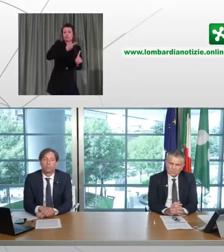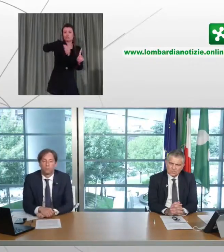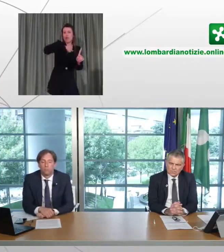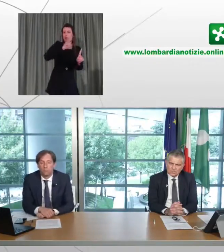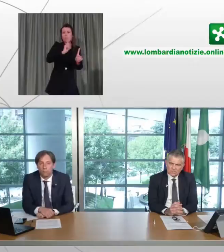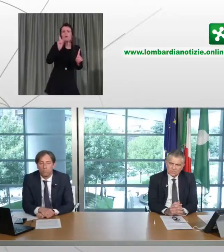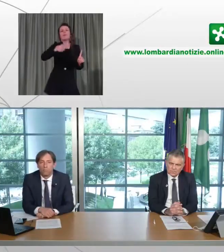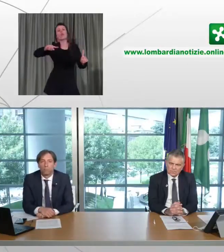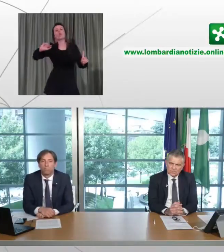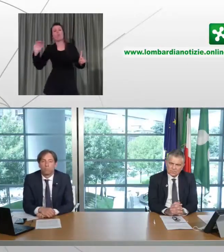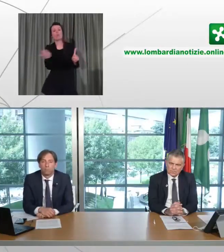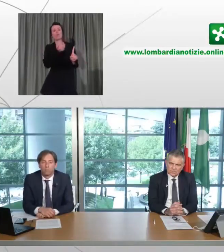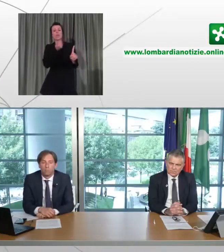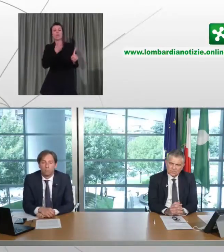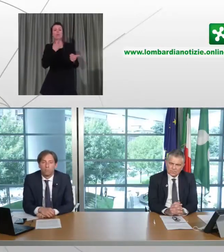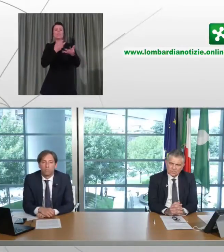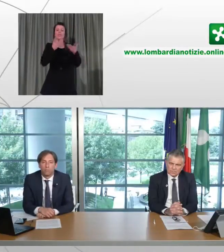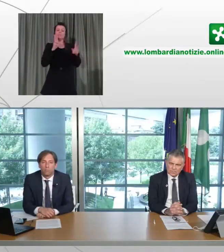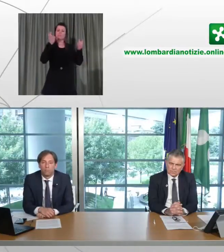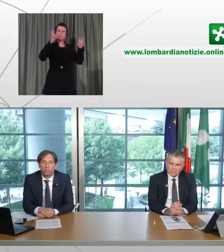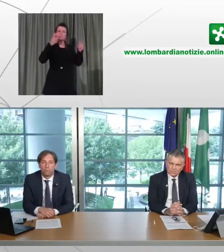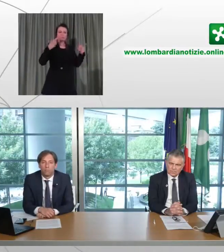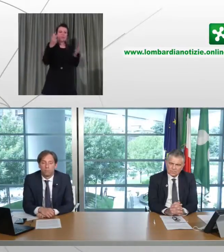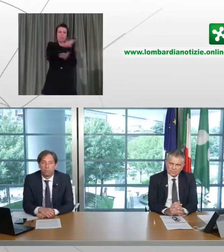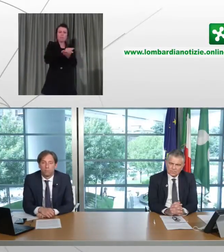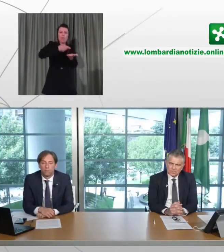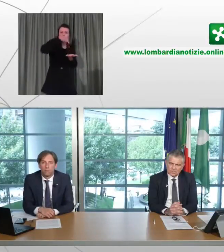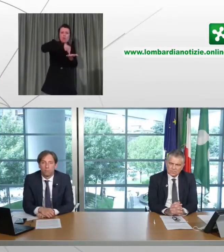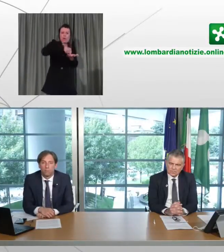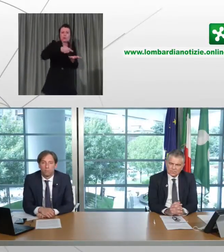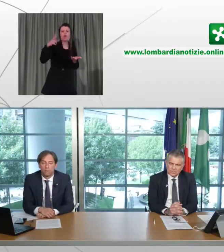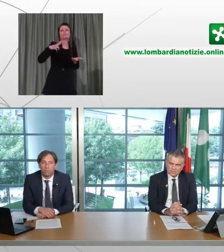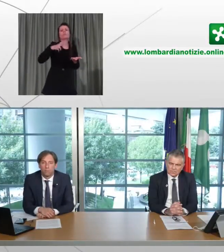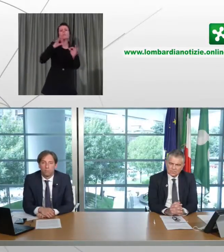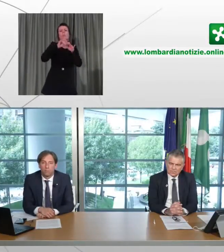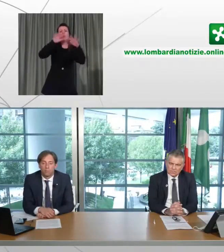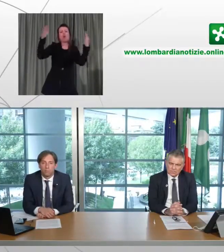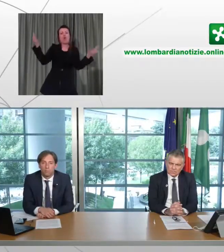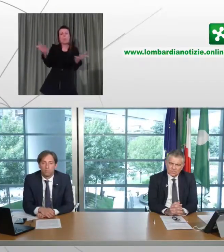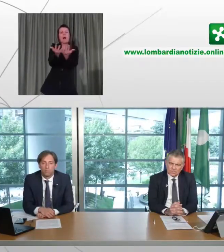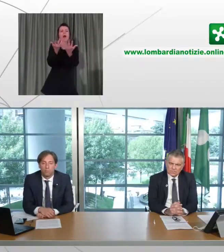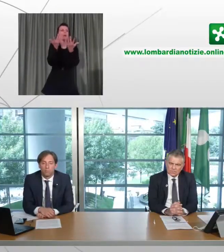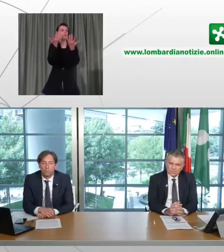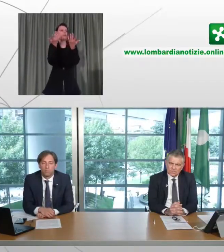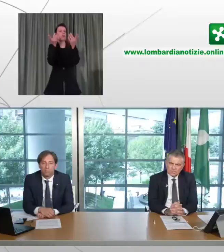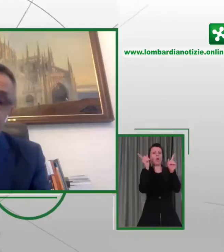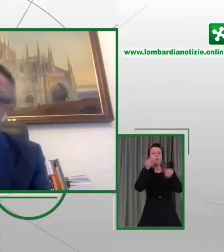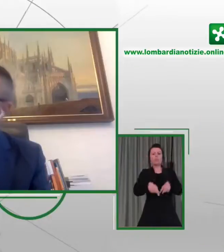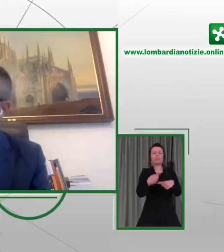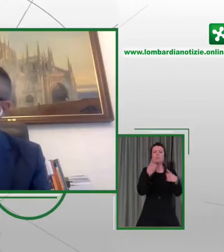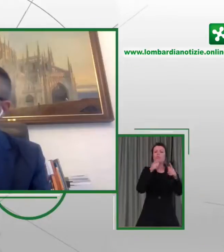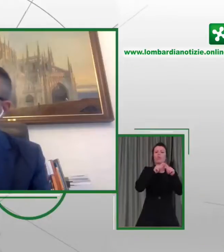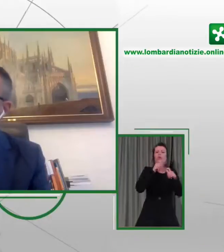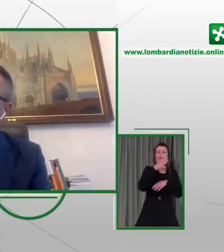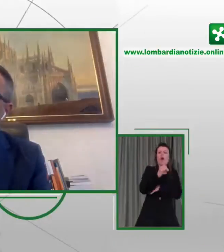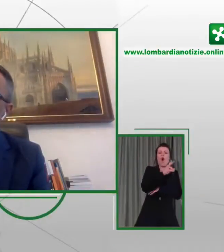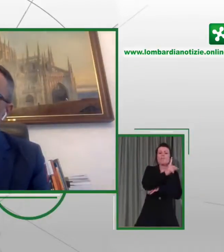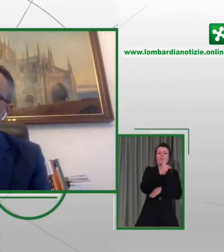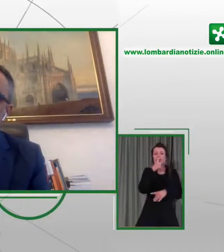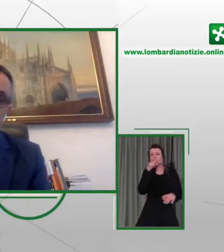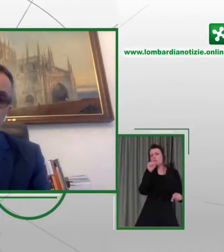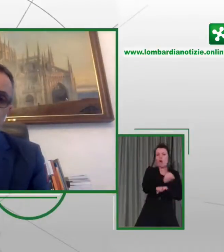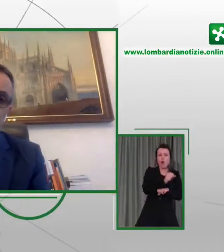delle conoscenze rilevanti sul piano globale, sul piano del contrasto al Covid. E quindi che diventi